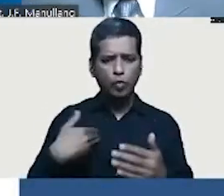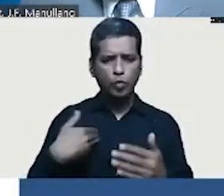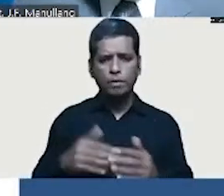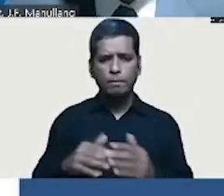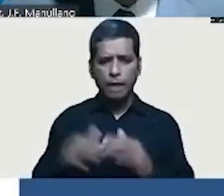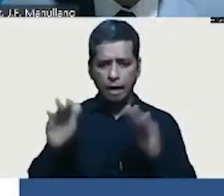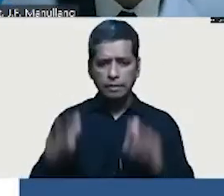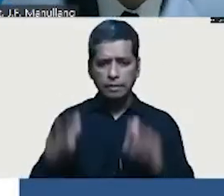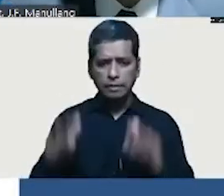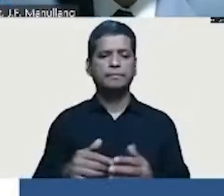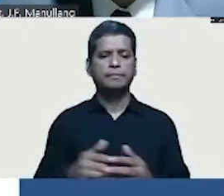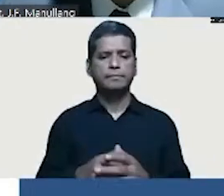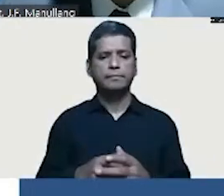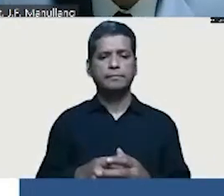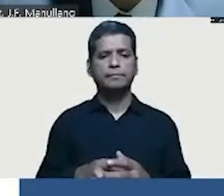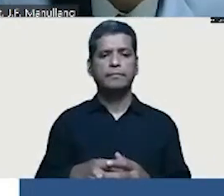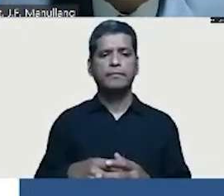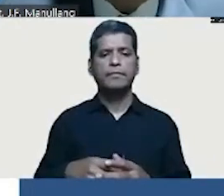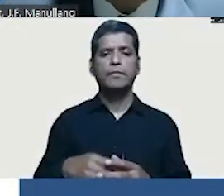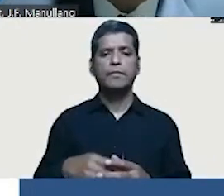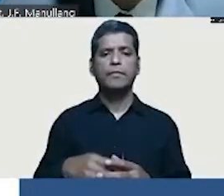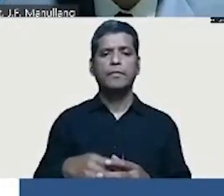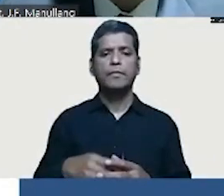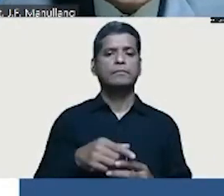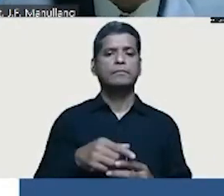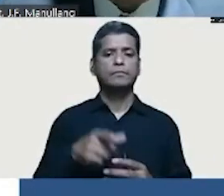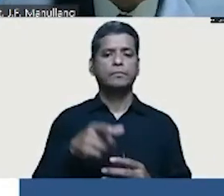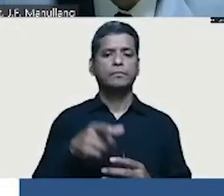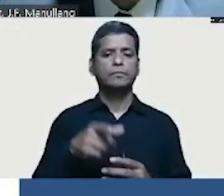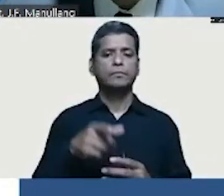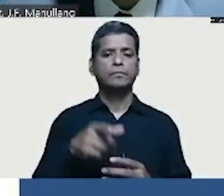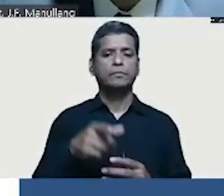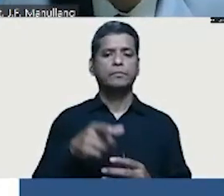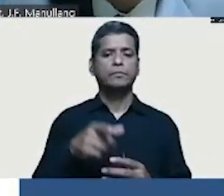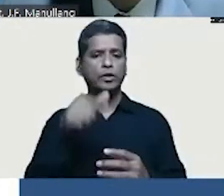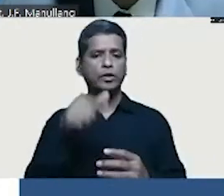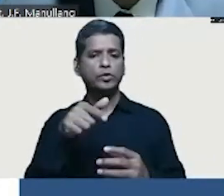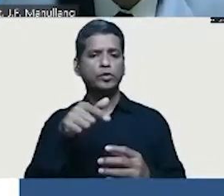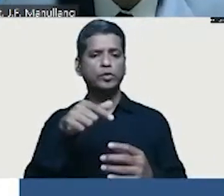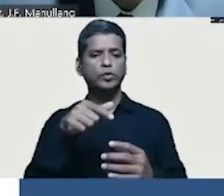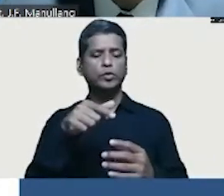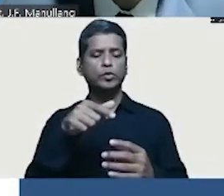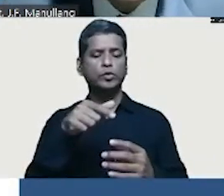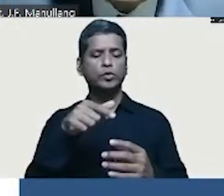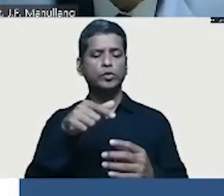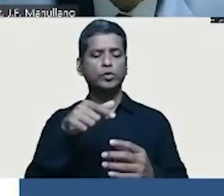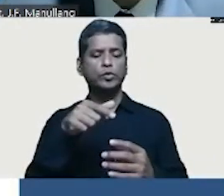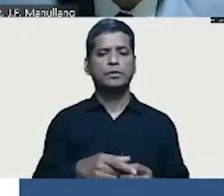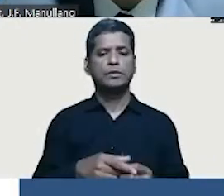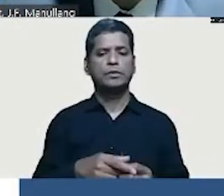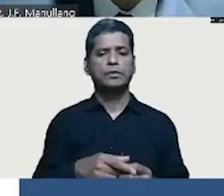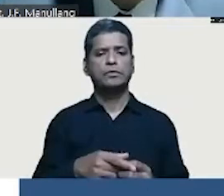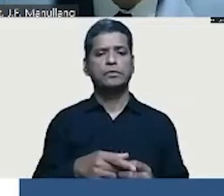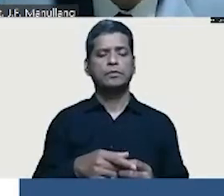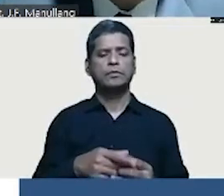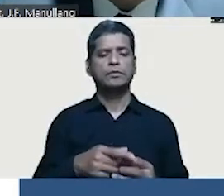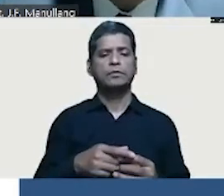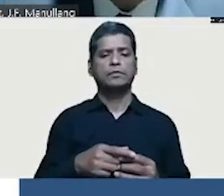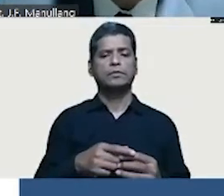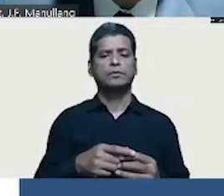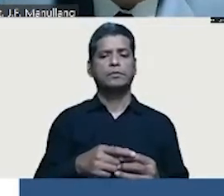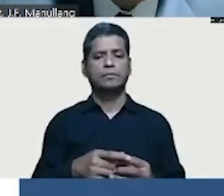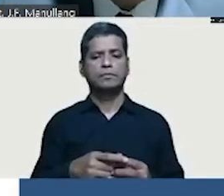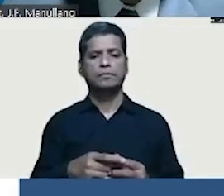umat cuman buat yang sisa Ramlan encepia sampai berusia kedatangan Kristus yang kedua